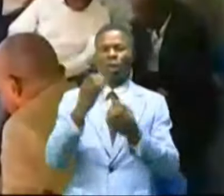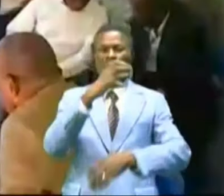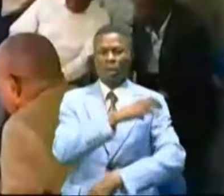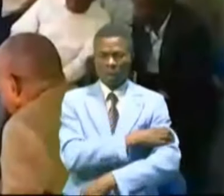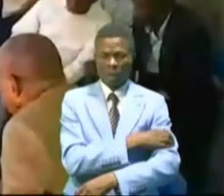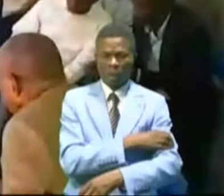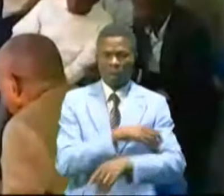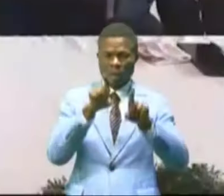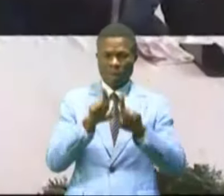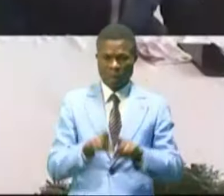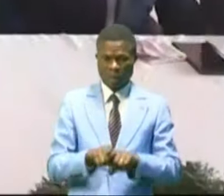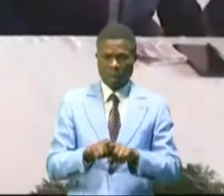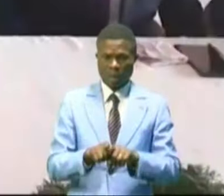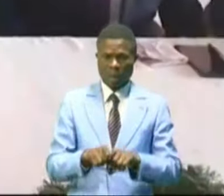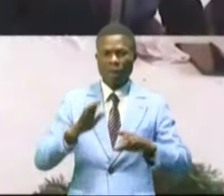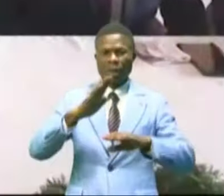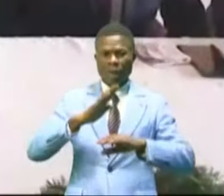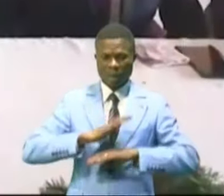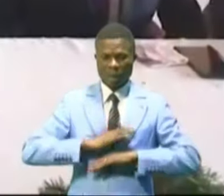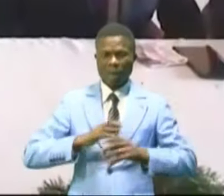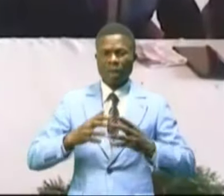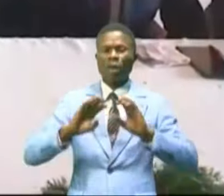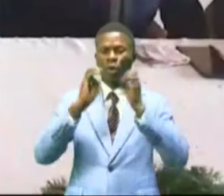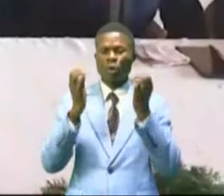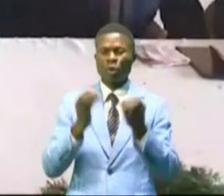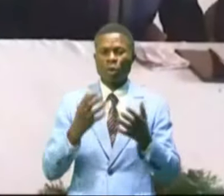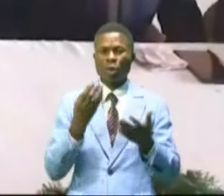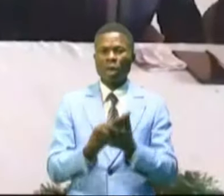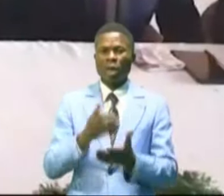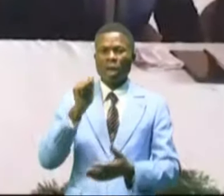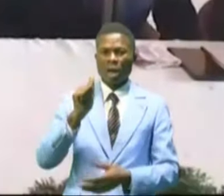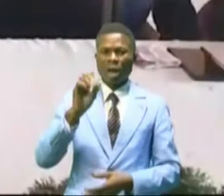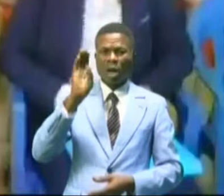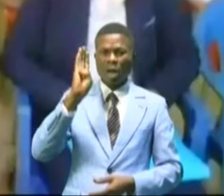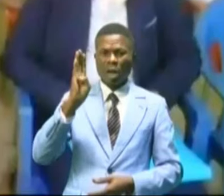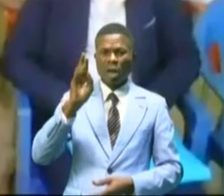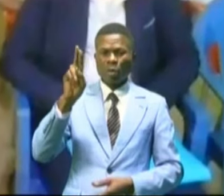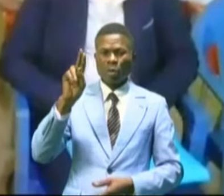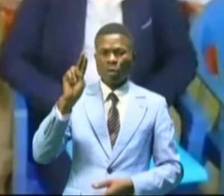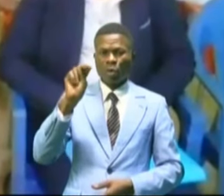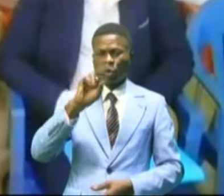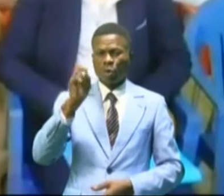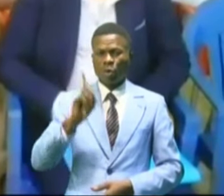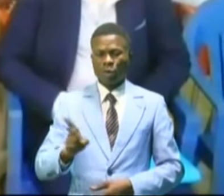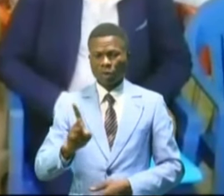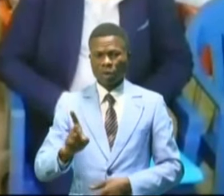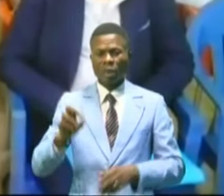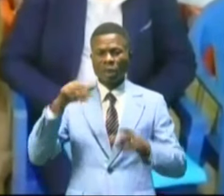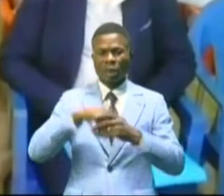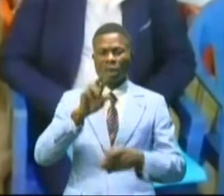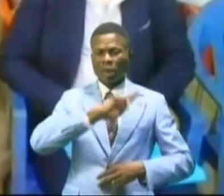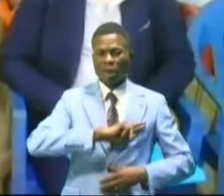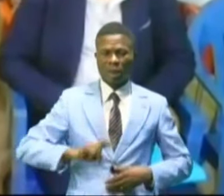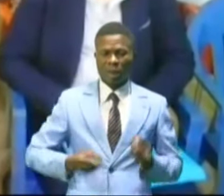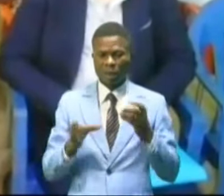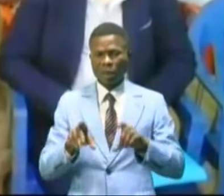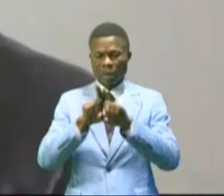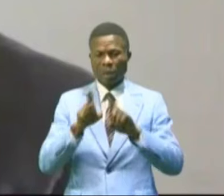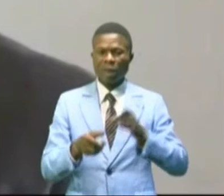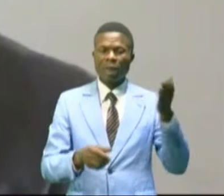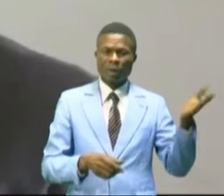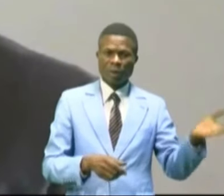et ceci en accord avec le pacte social d'Abuja, dont la République démocratique du Congo est signataire d'une part, et d'autre